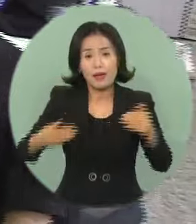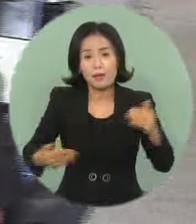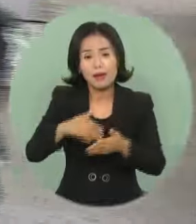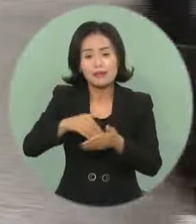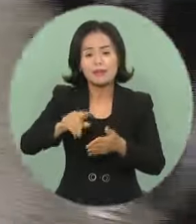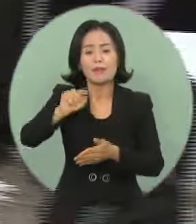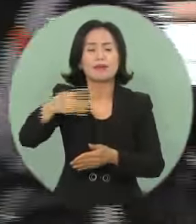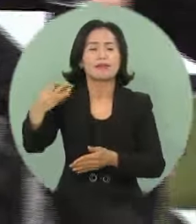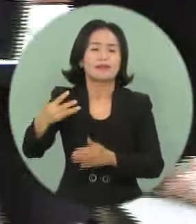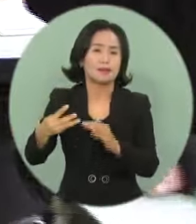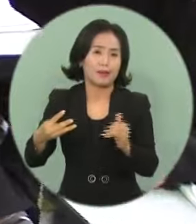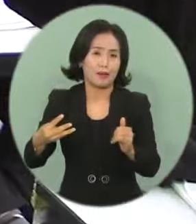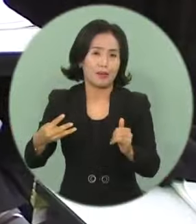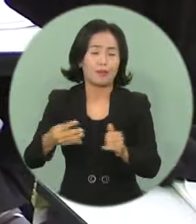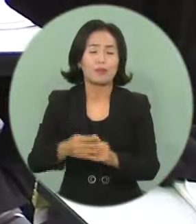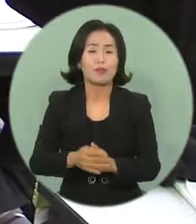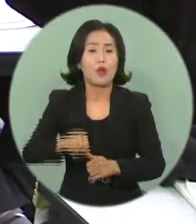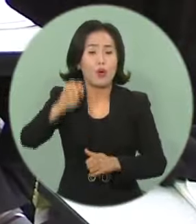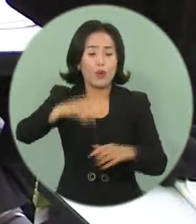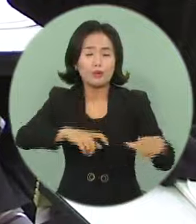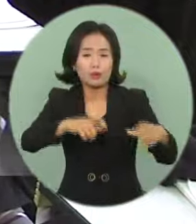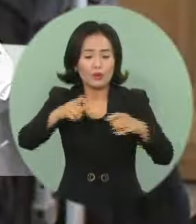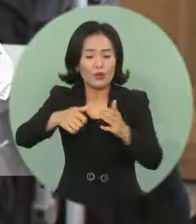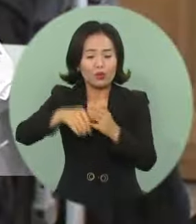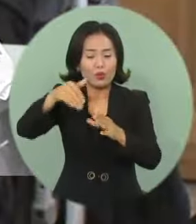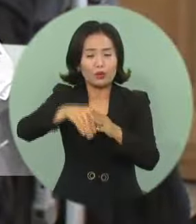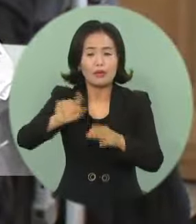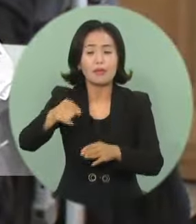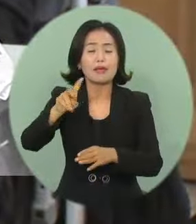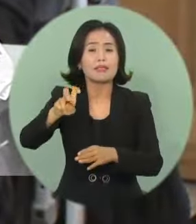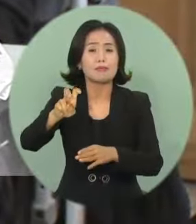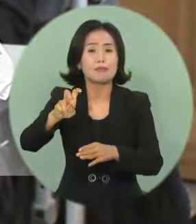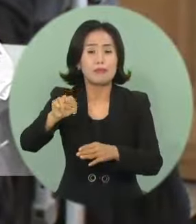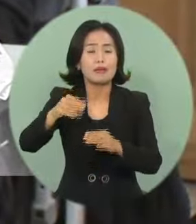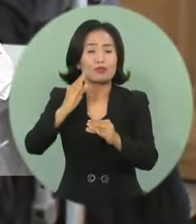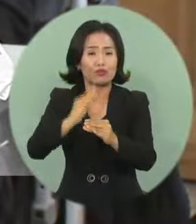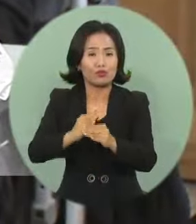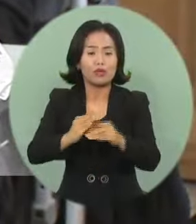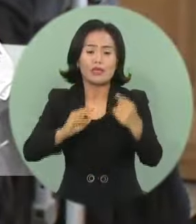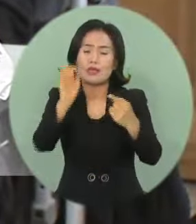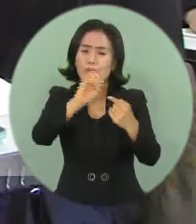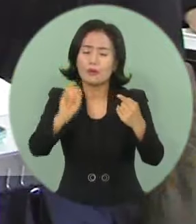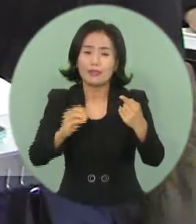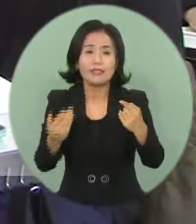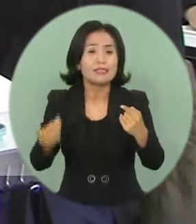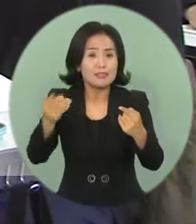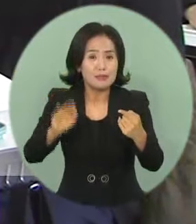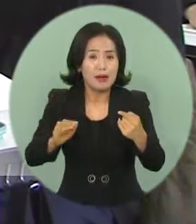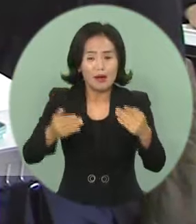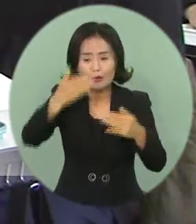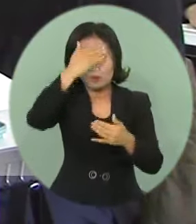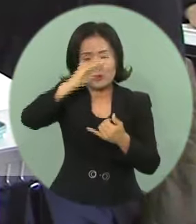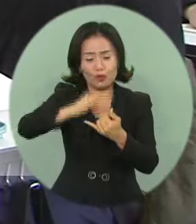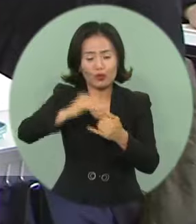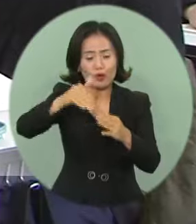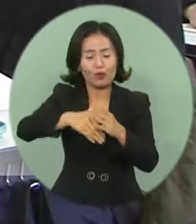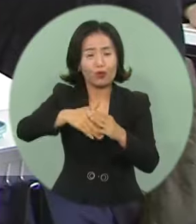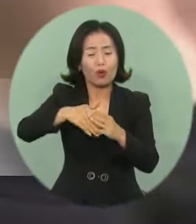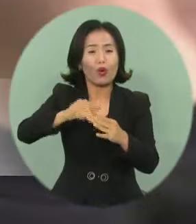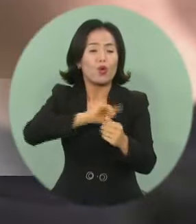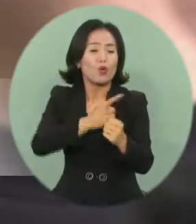만 4천여 명입니다. 광주 지역 전체 유권자 120만 명 중 1%에 불과하지만 청소년 유권자의